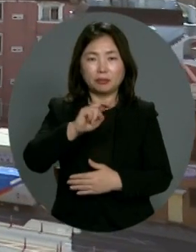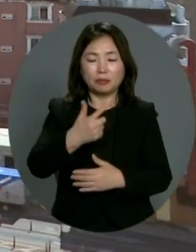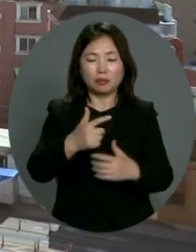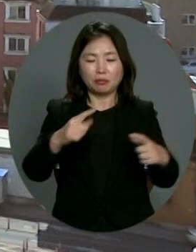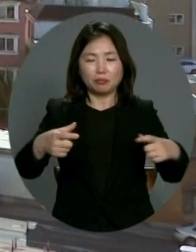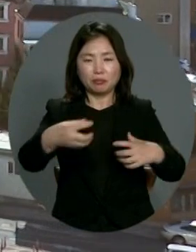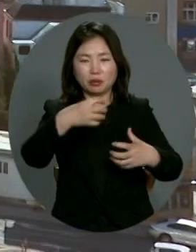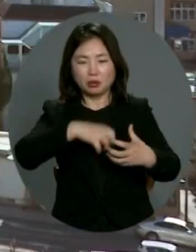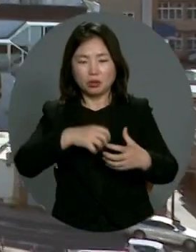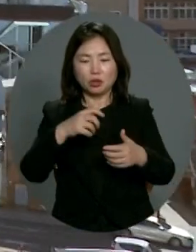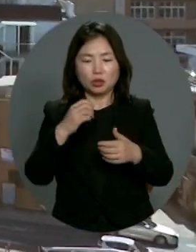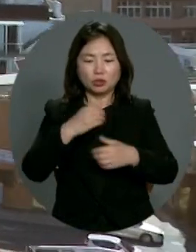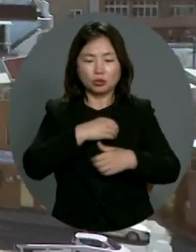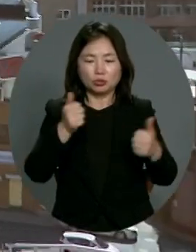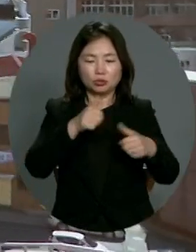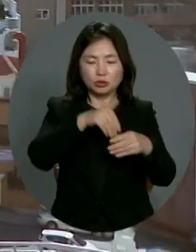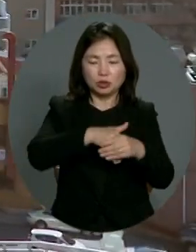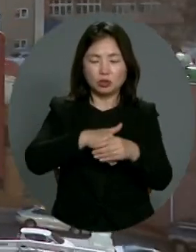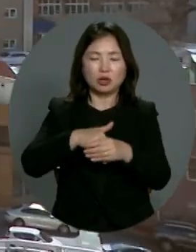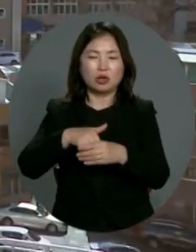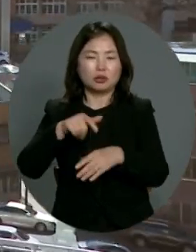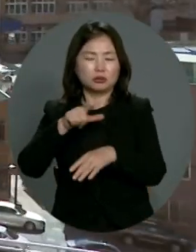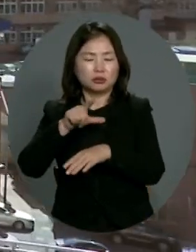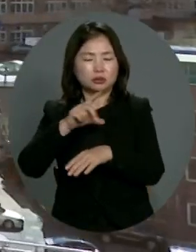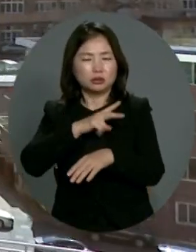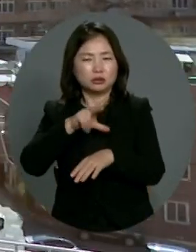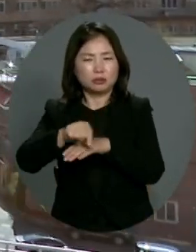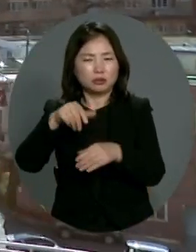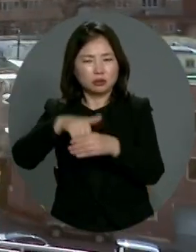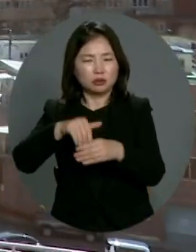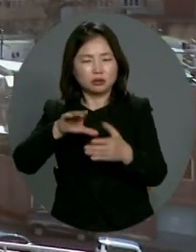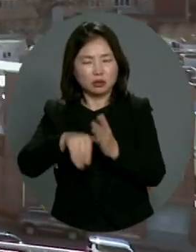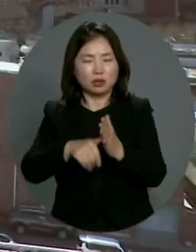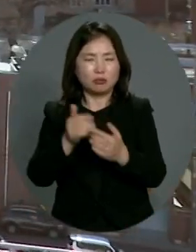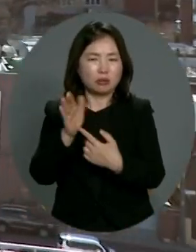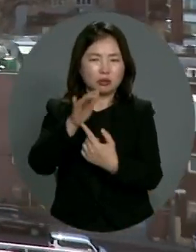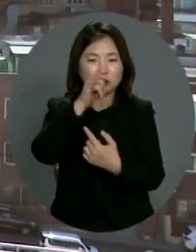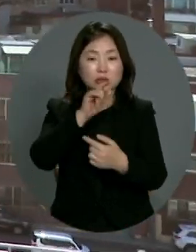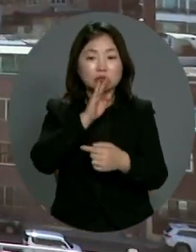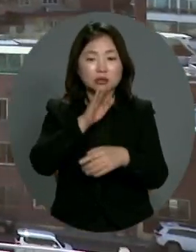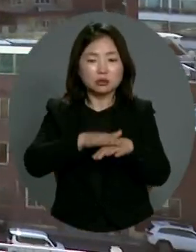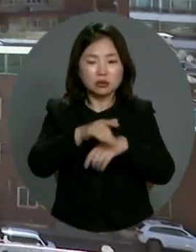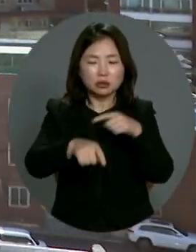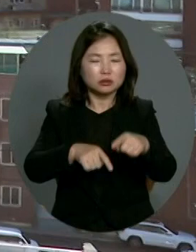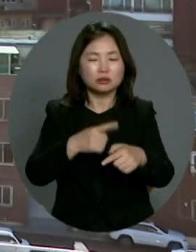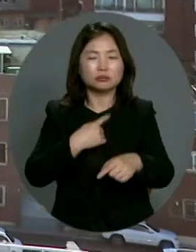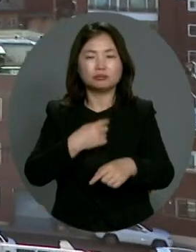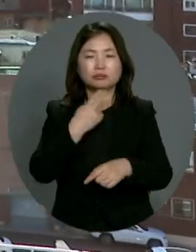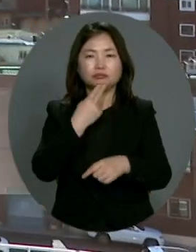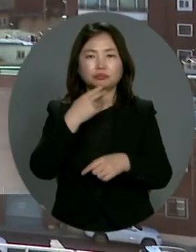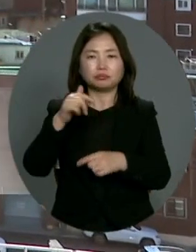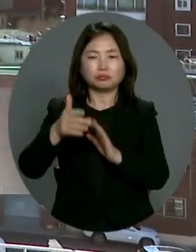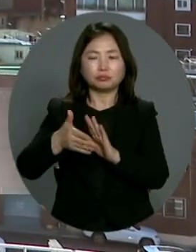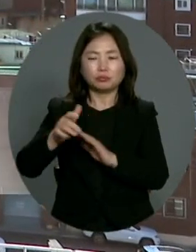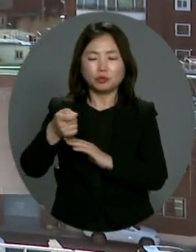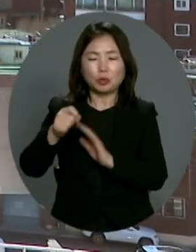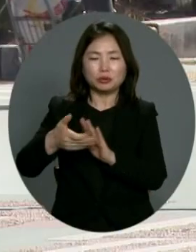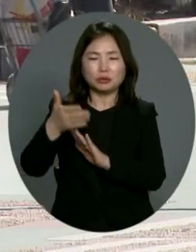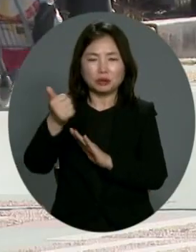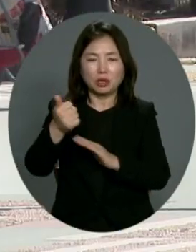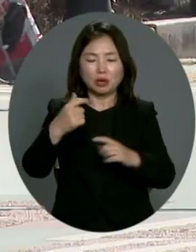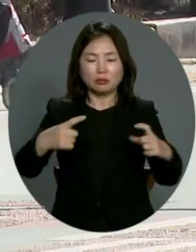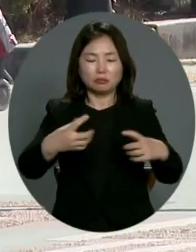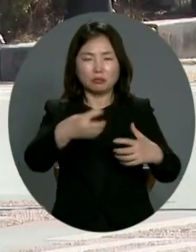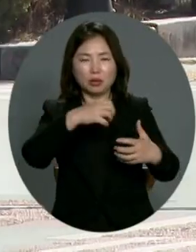편입안은 총선과 지방선거 때도 등장하는 이슈였는데 실제 실행으로 이어진 적은 없습니다. 홍 시장의 편입 발언이 나온